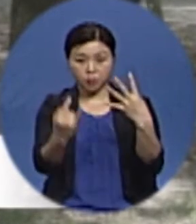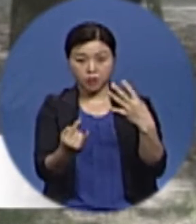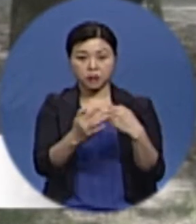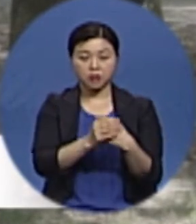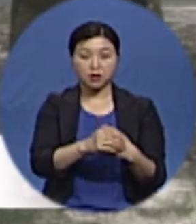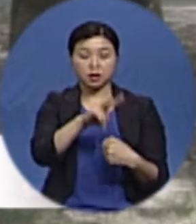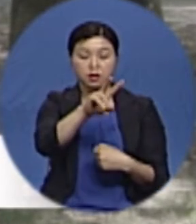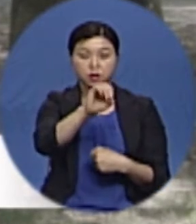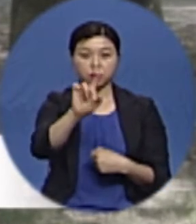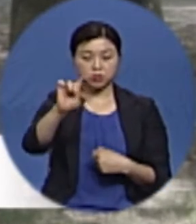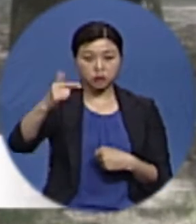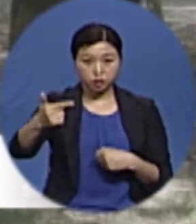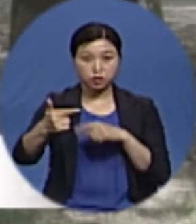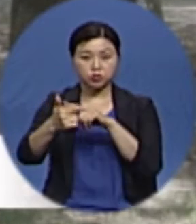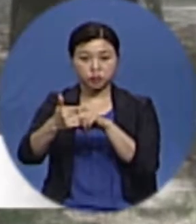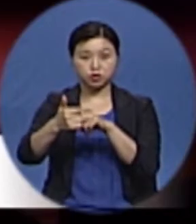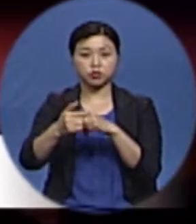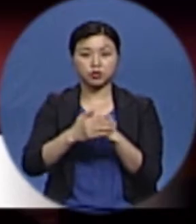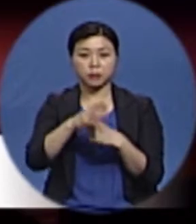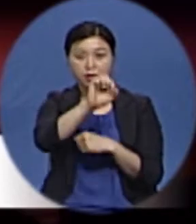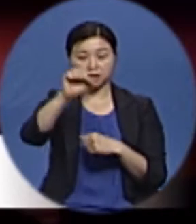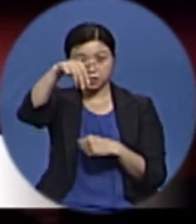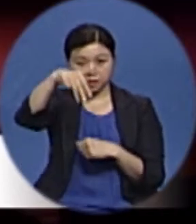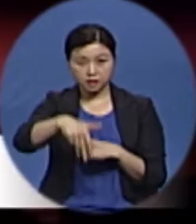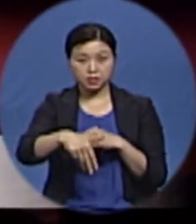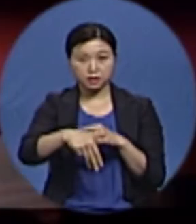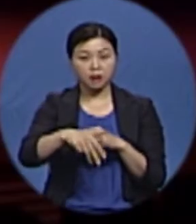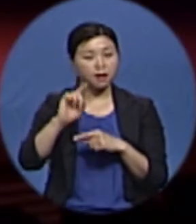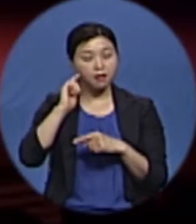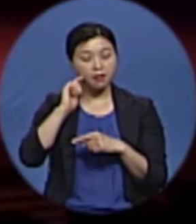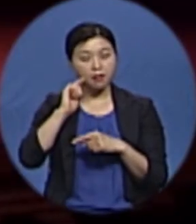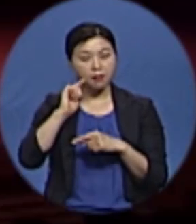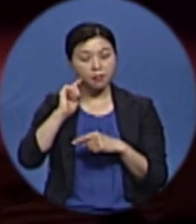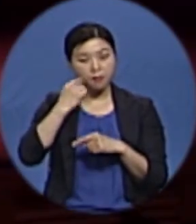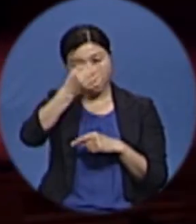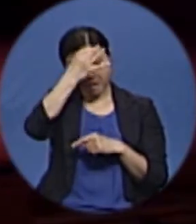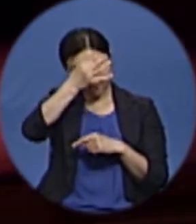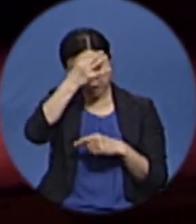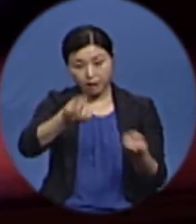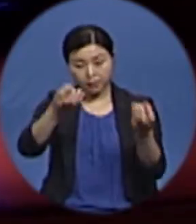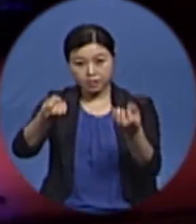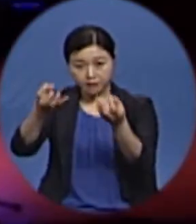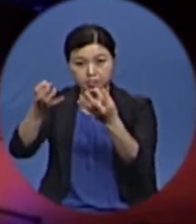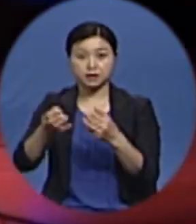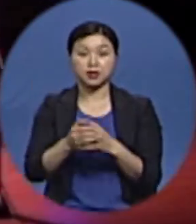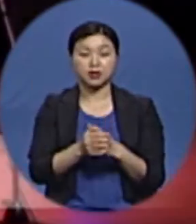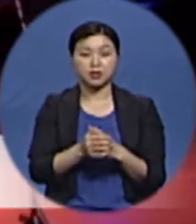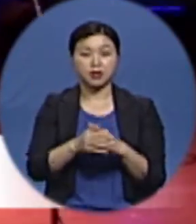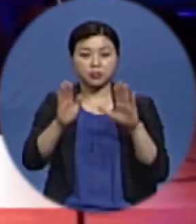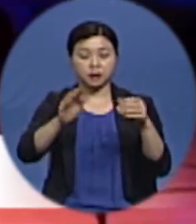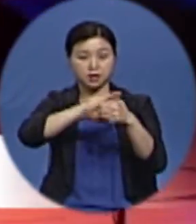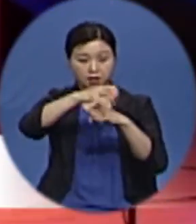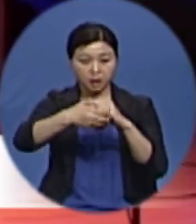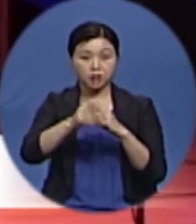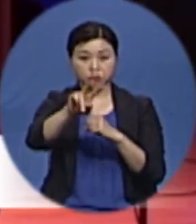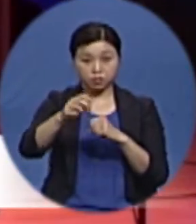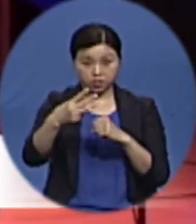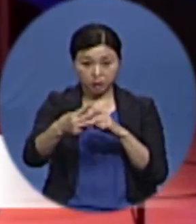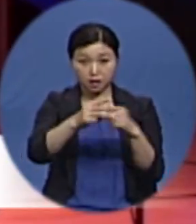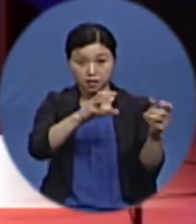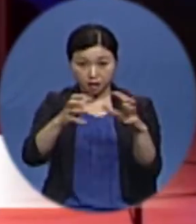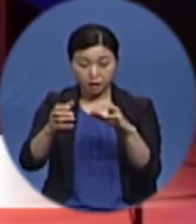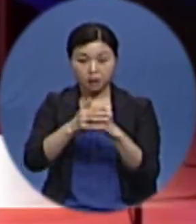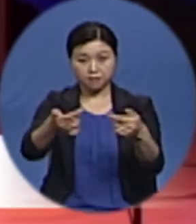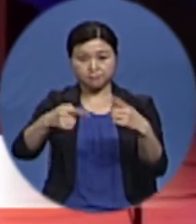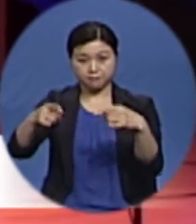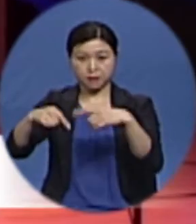평창 스페셜 뮤직아트 페스티벌. 2013년 첫해 12개국으로 출발해 올해는 전 세계 23개국으로